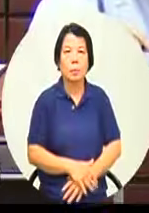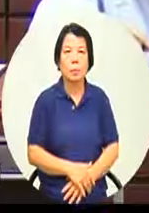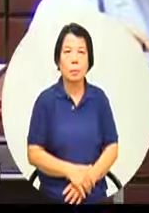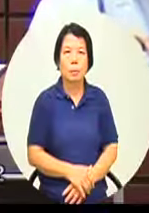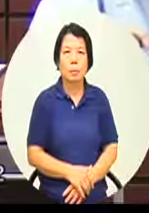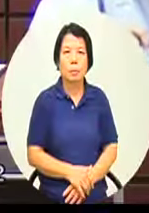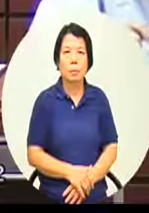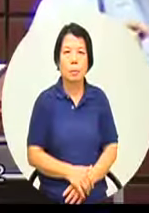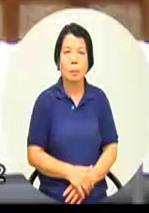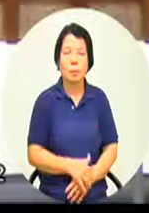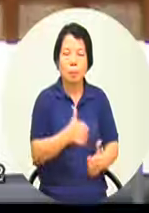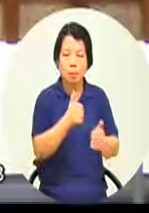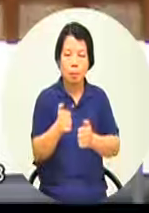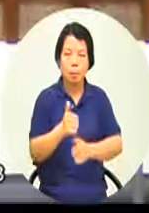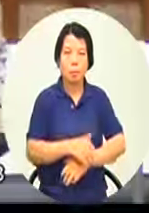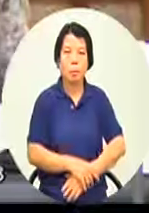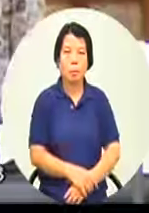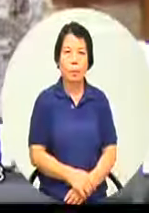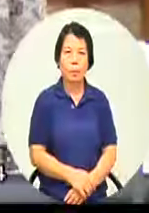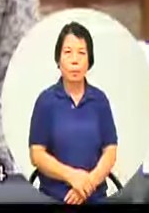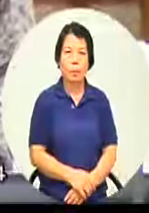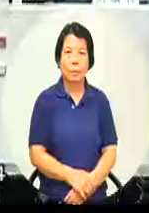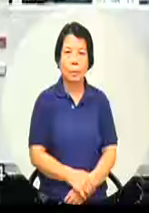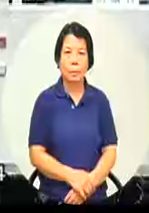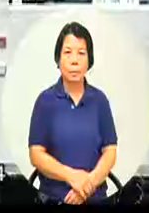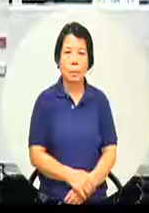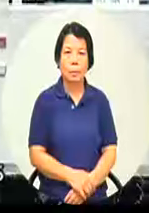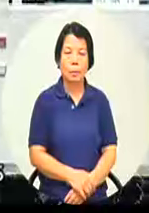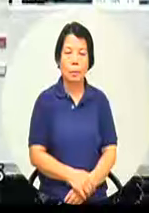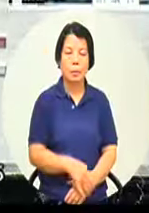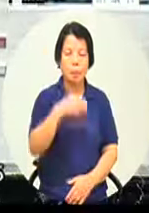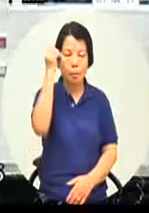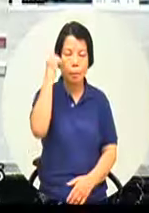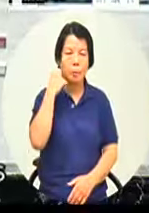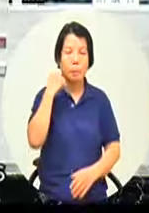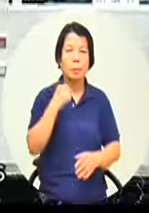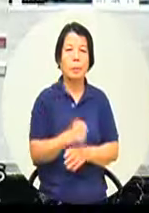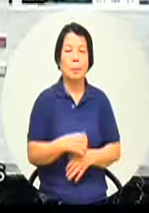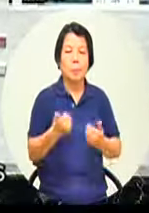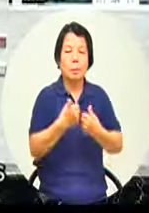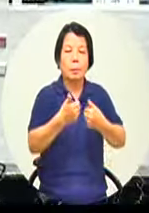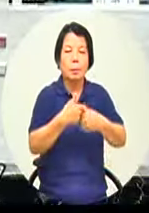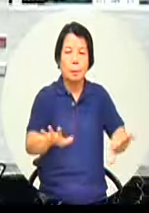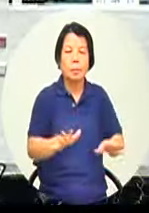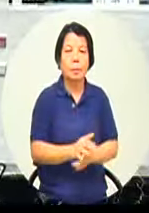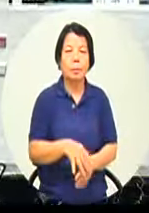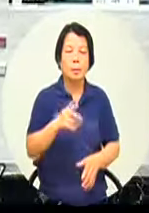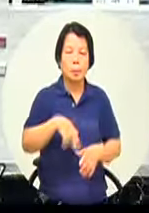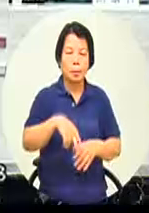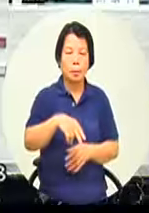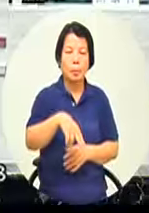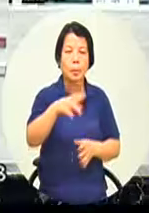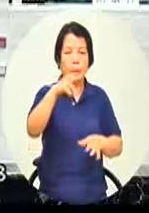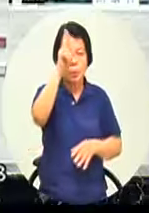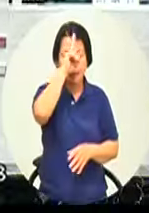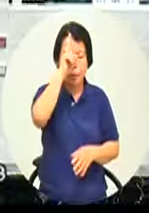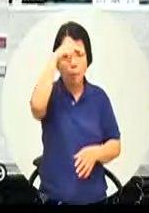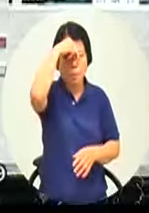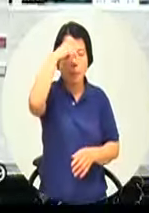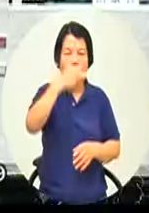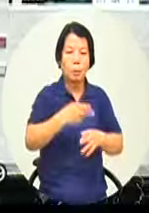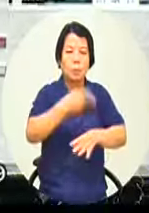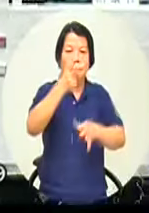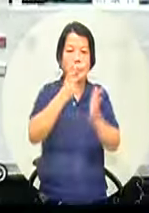不好？好，谢谢哦。 啊，上午议程到此结束哈，下午2:30继续开会，散会。